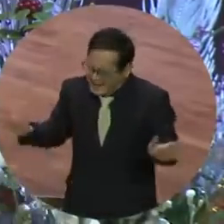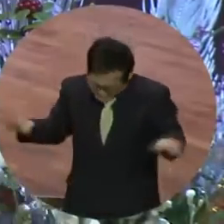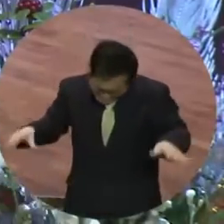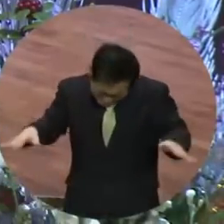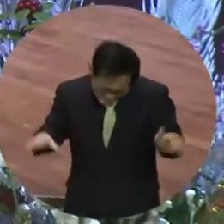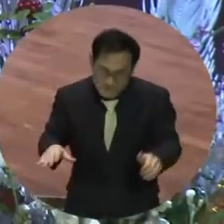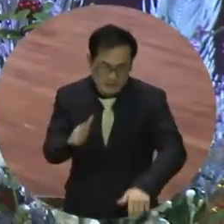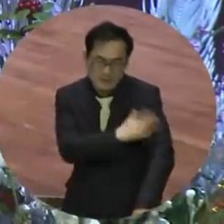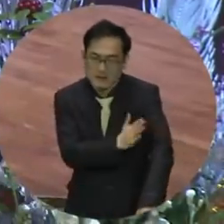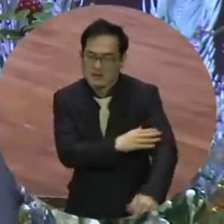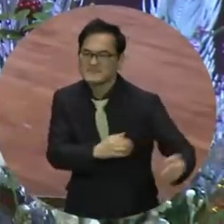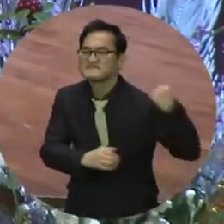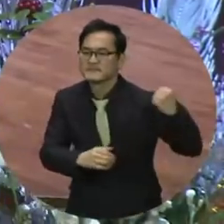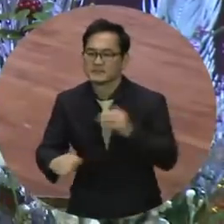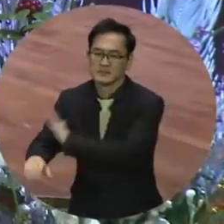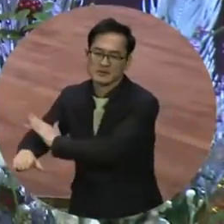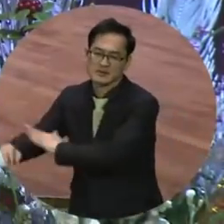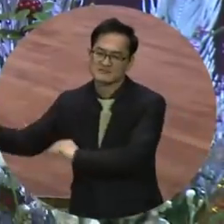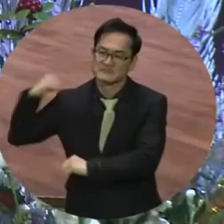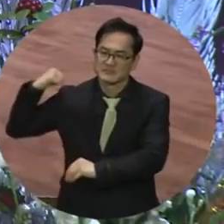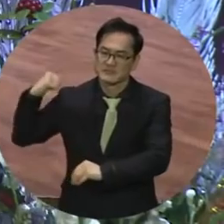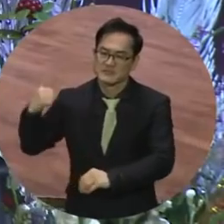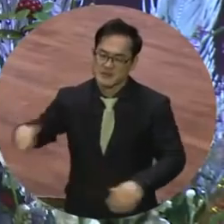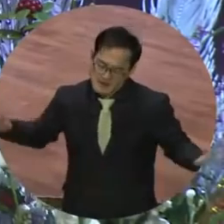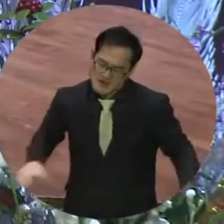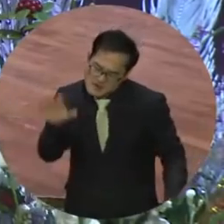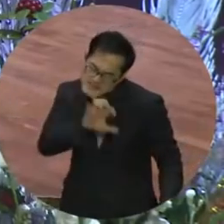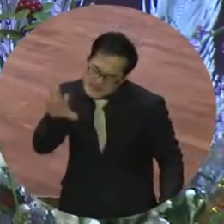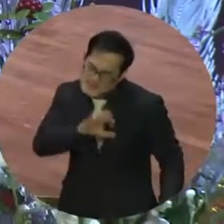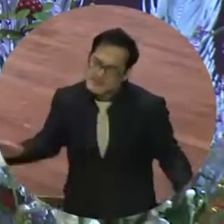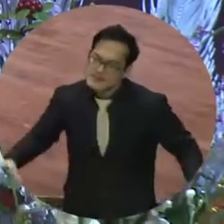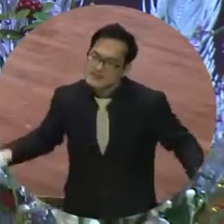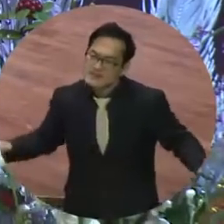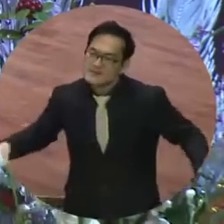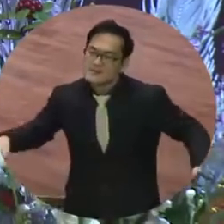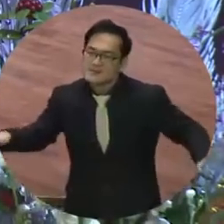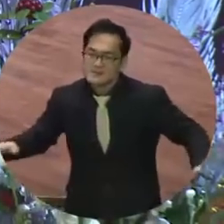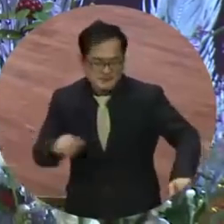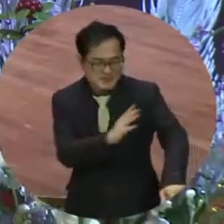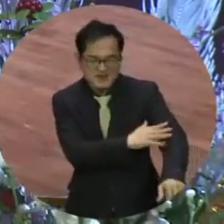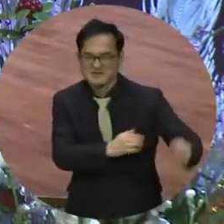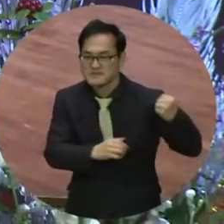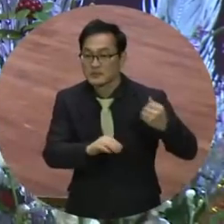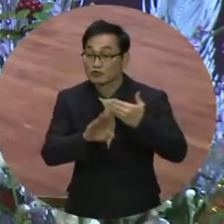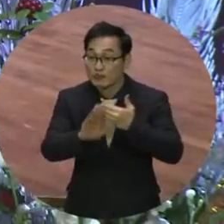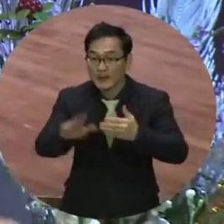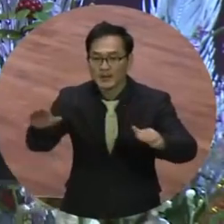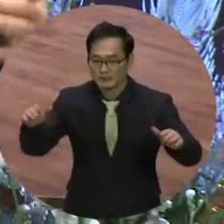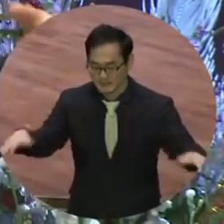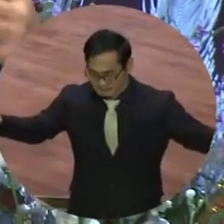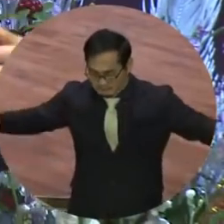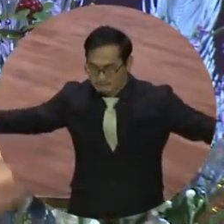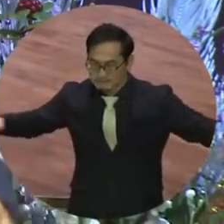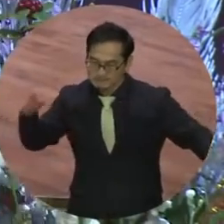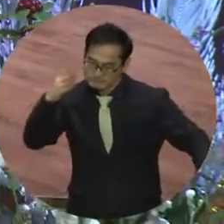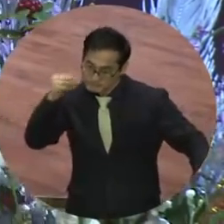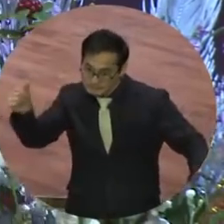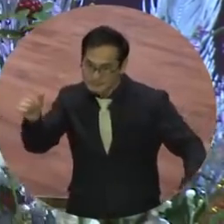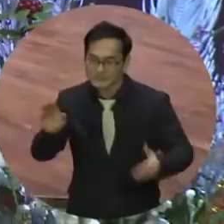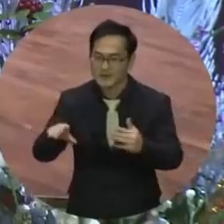날개 쪽지가 막 굉장히 강해. 그러니까 아무리 불어도 끄덕도 안 해. 얼마나 이게